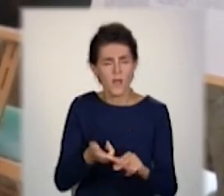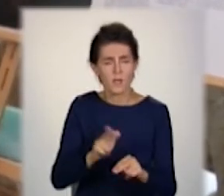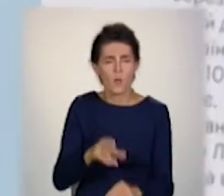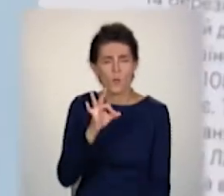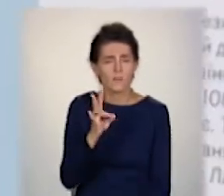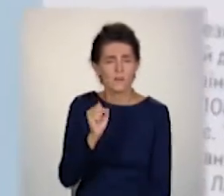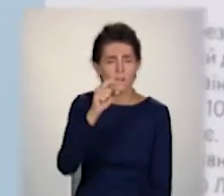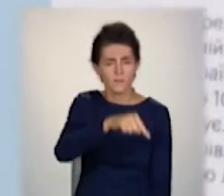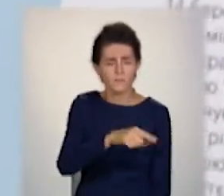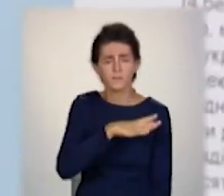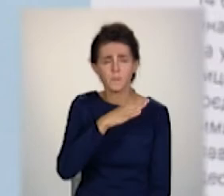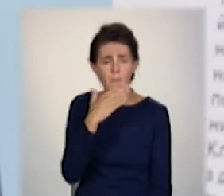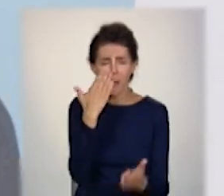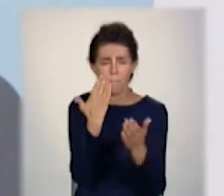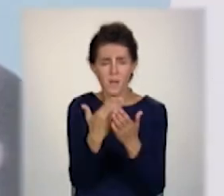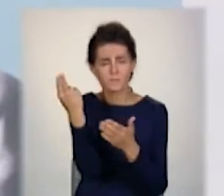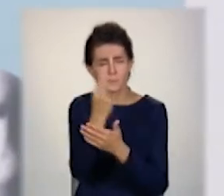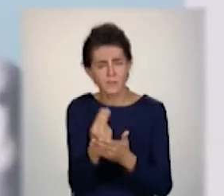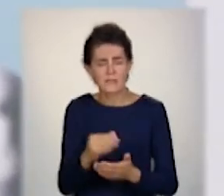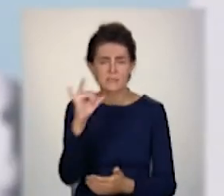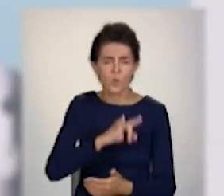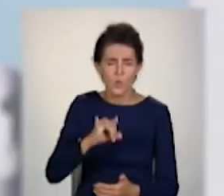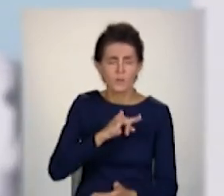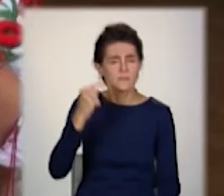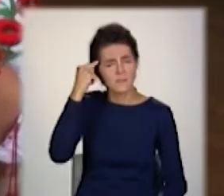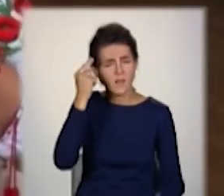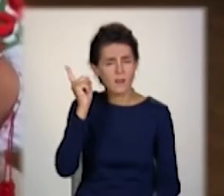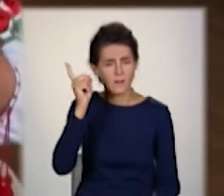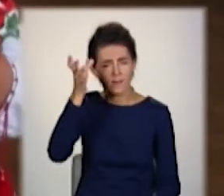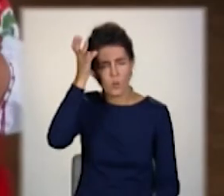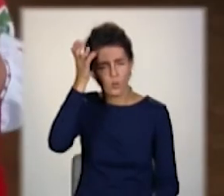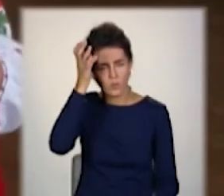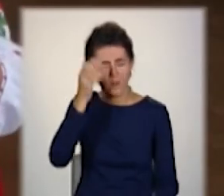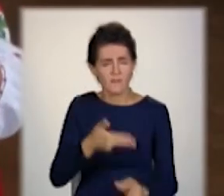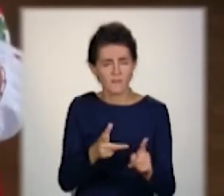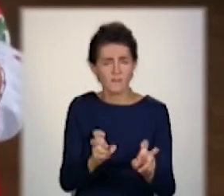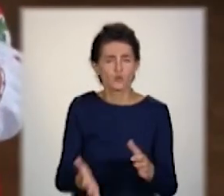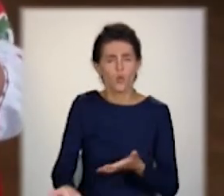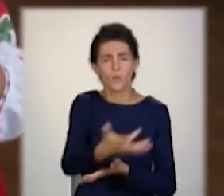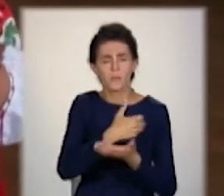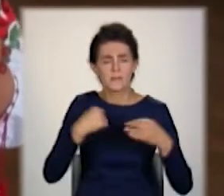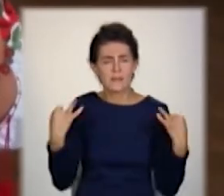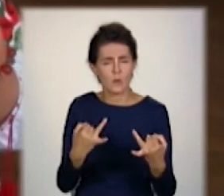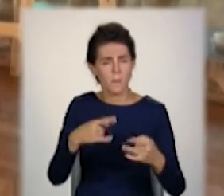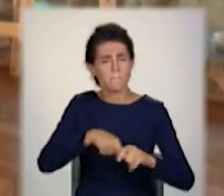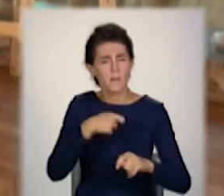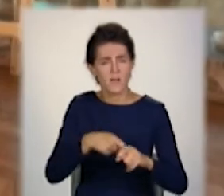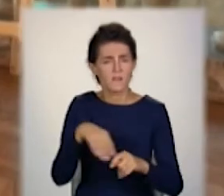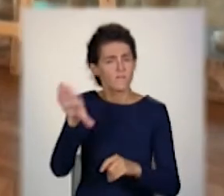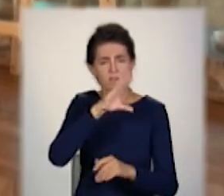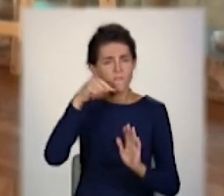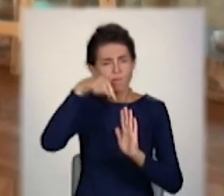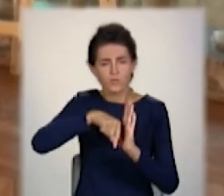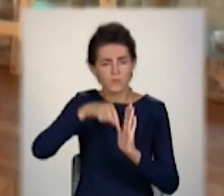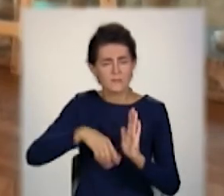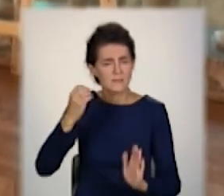Усього 12 портретів та історій знаних українських науковиць. Здесь собран очень интересный материал, который мало кто об этом знает. Не